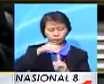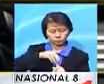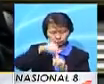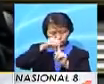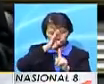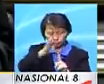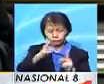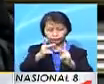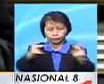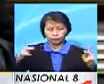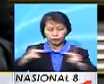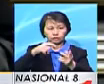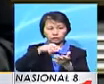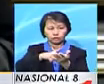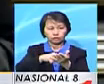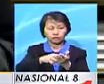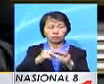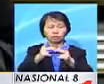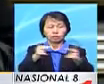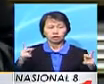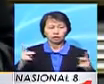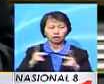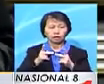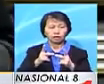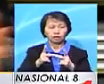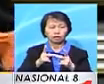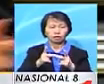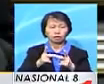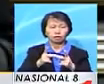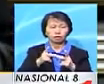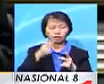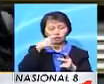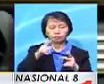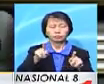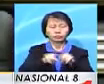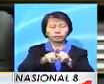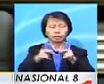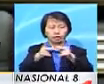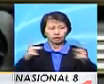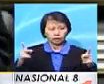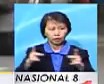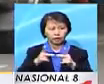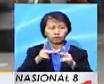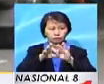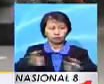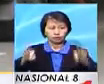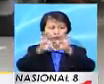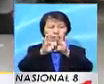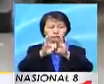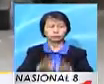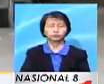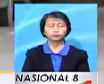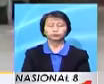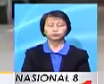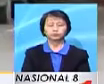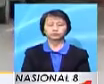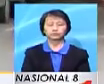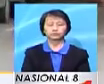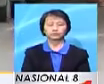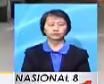pada kawasan ini kepada kawasan landside dan kawasan kargo sebagai kawasan yang juga penting.